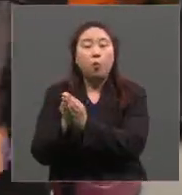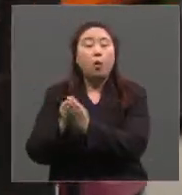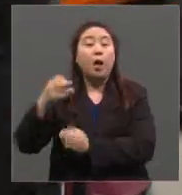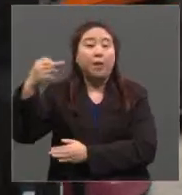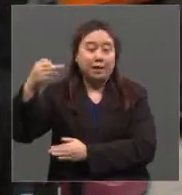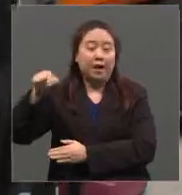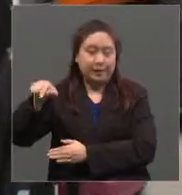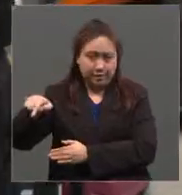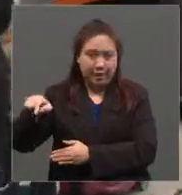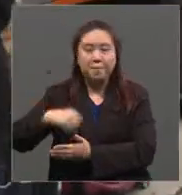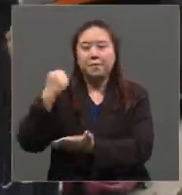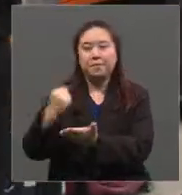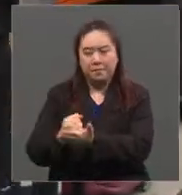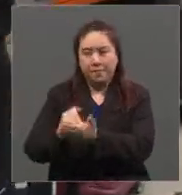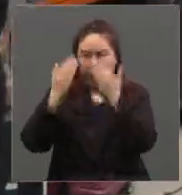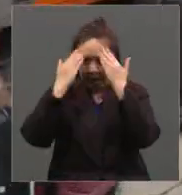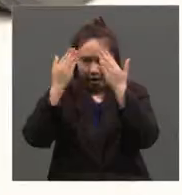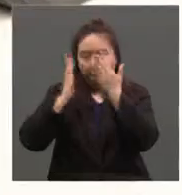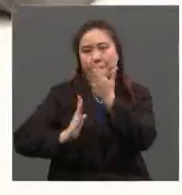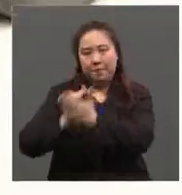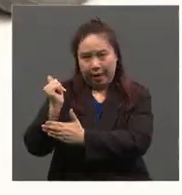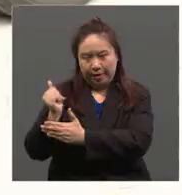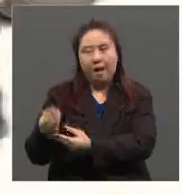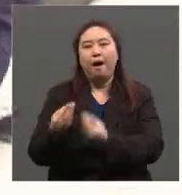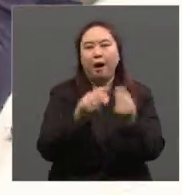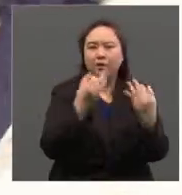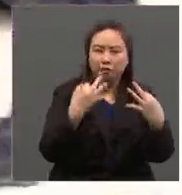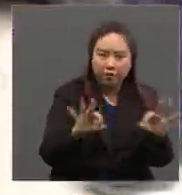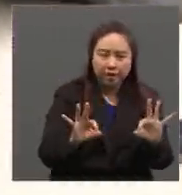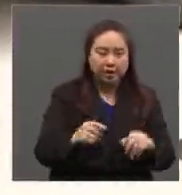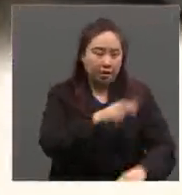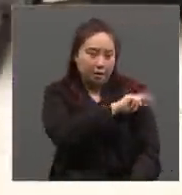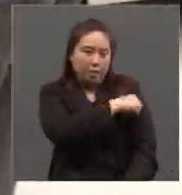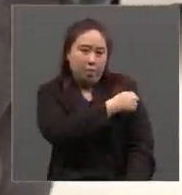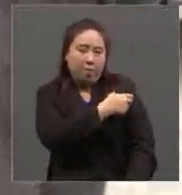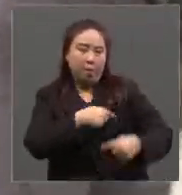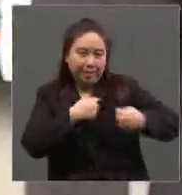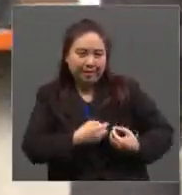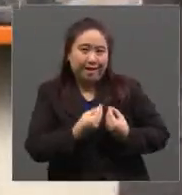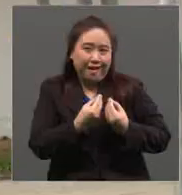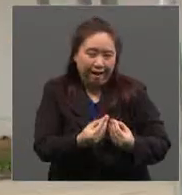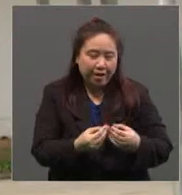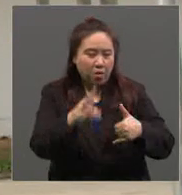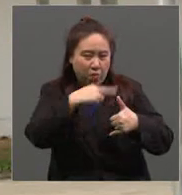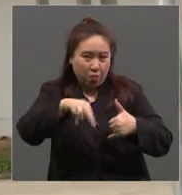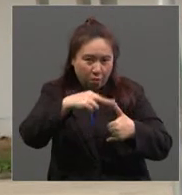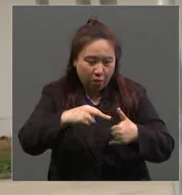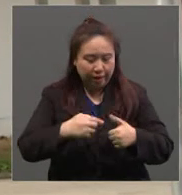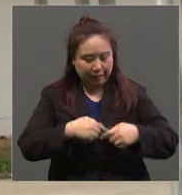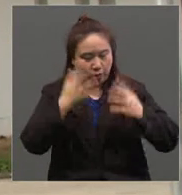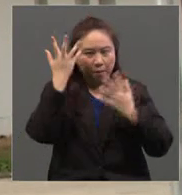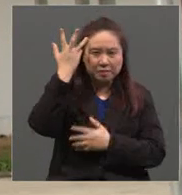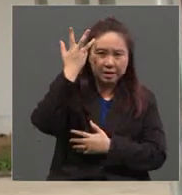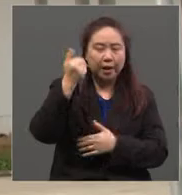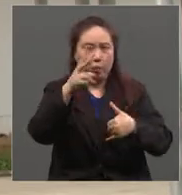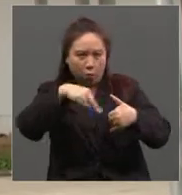ยซึ่งได้รับรองมาตรฐานฮาลาลด้วยนะครับคุณหมอให้กำลังใจตรวจสุขภาพกายสุขภาพจิตปรากฏว่าทั้ง35ค